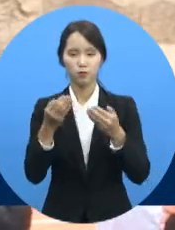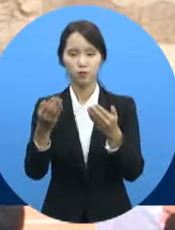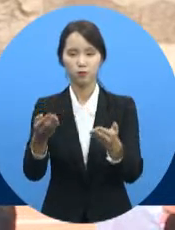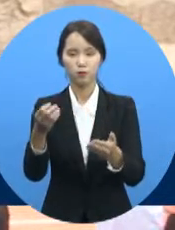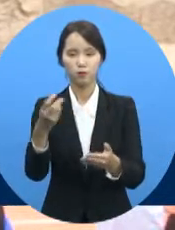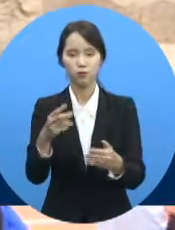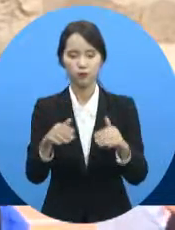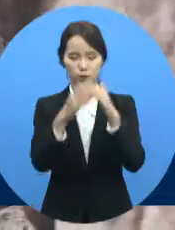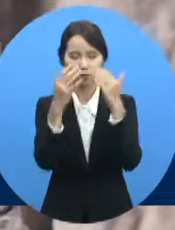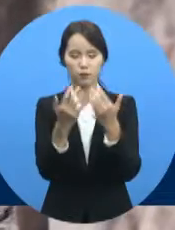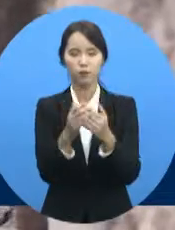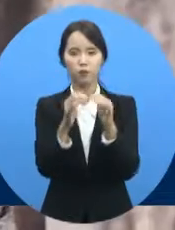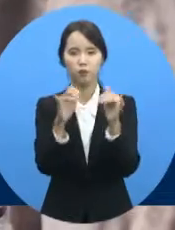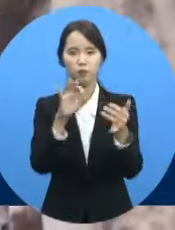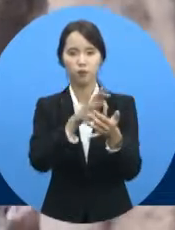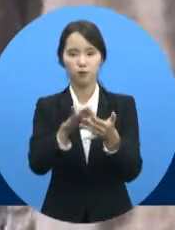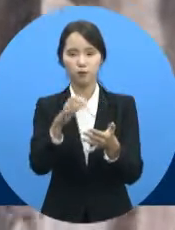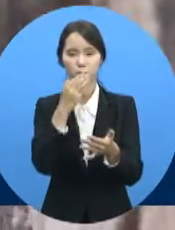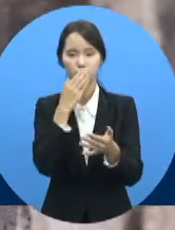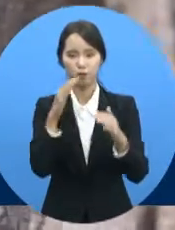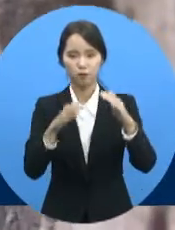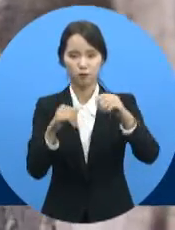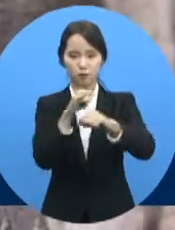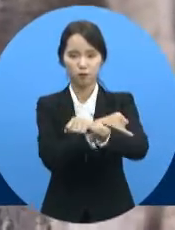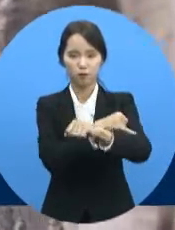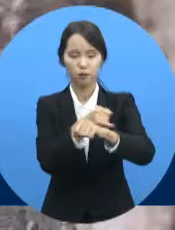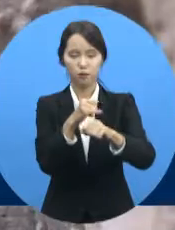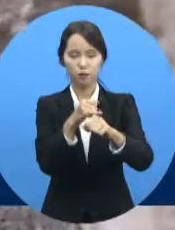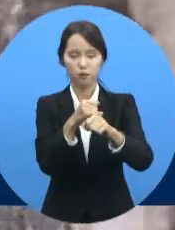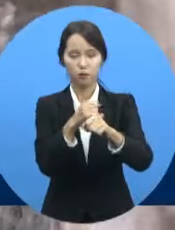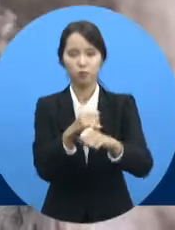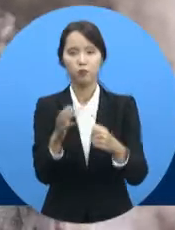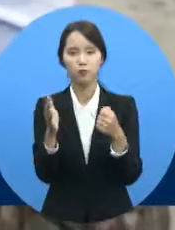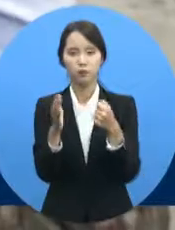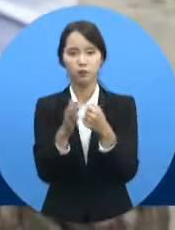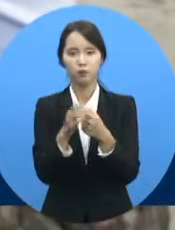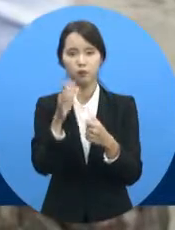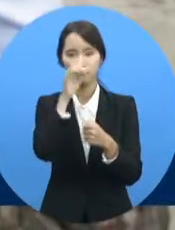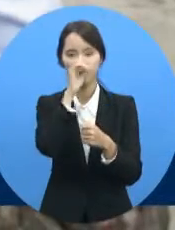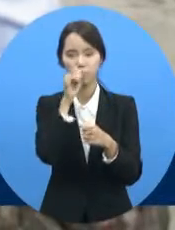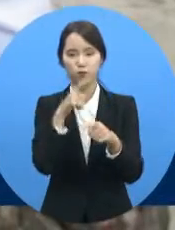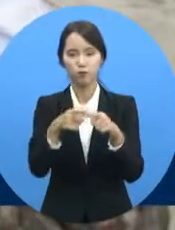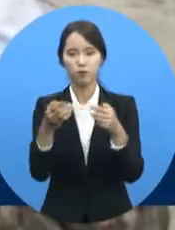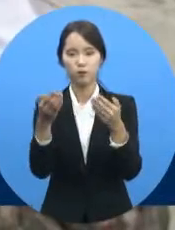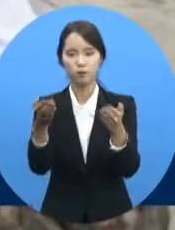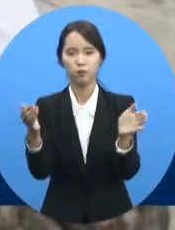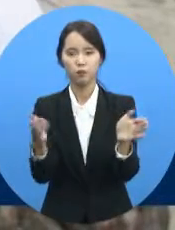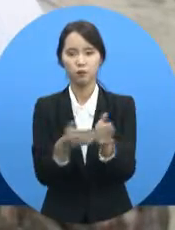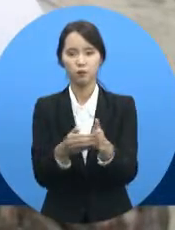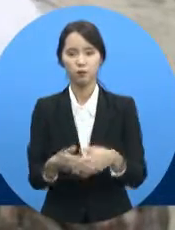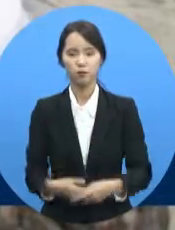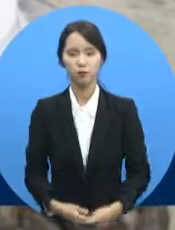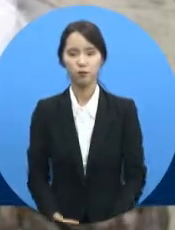편의를 향상하고 모든 이를 위한 공공 디자인의 가치를 제고한 점이 좋은 평가를 받았습니다.